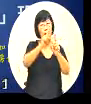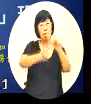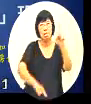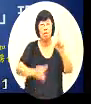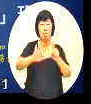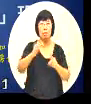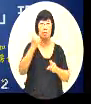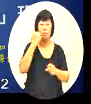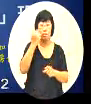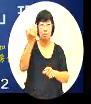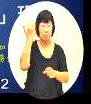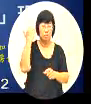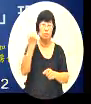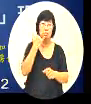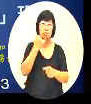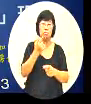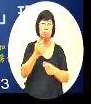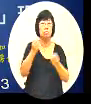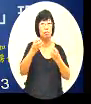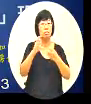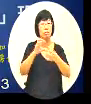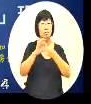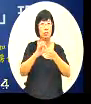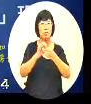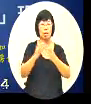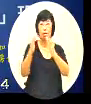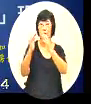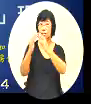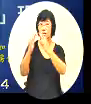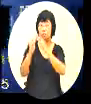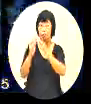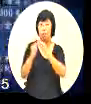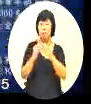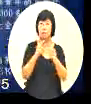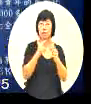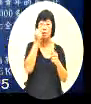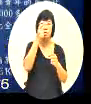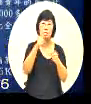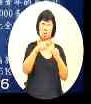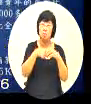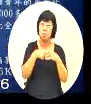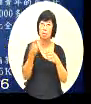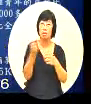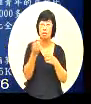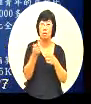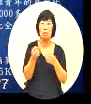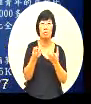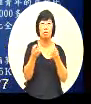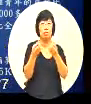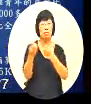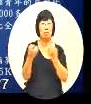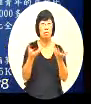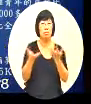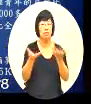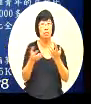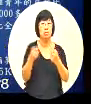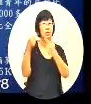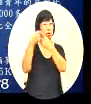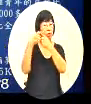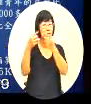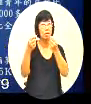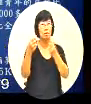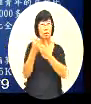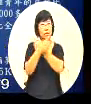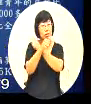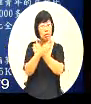可以用收入不高还在房价物价也不高来自嘲，那现在呢？市长，这是研考会，研考会主委在这